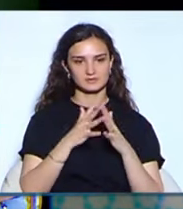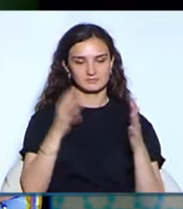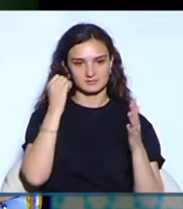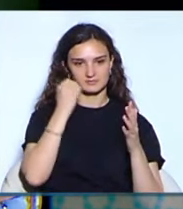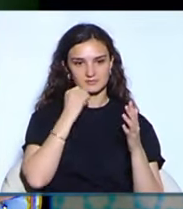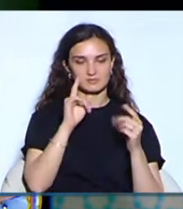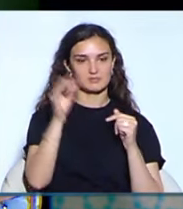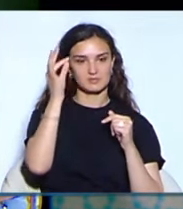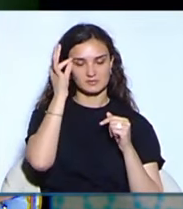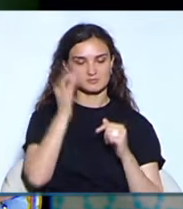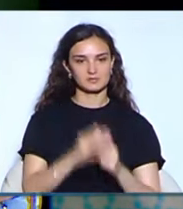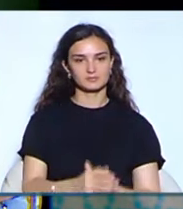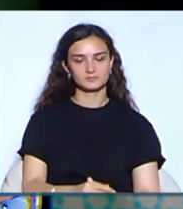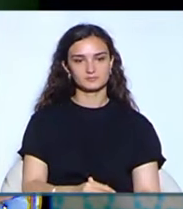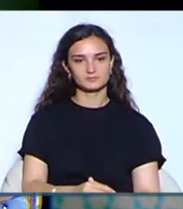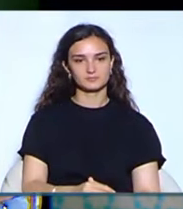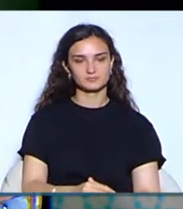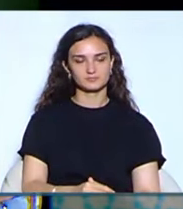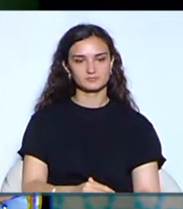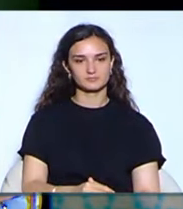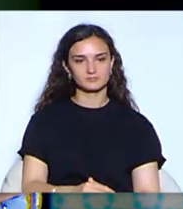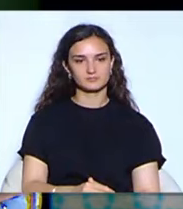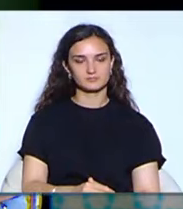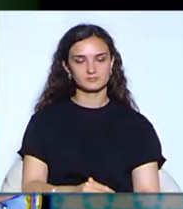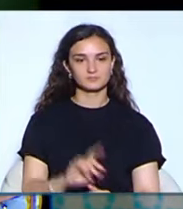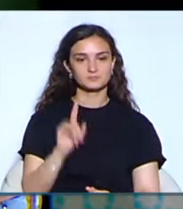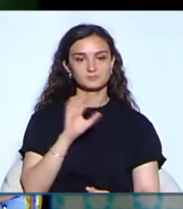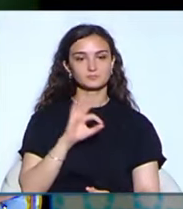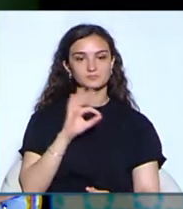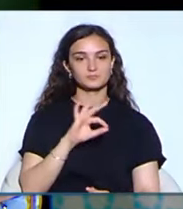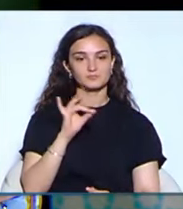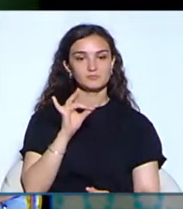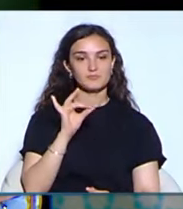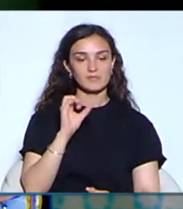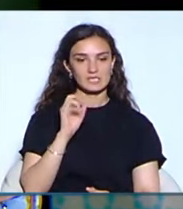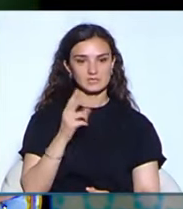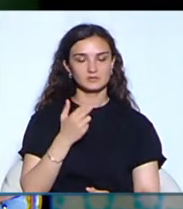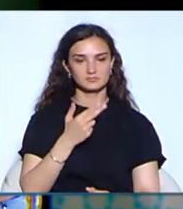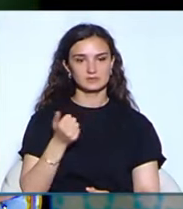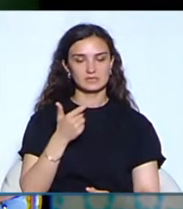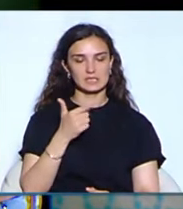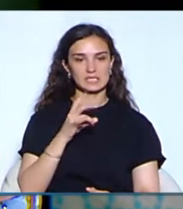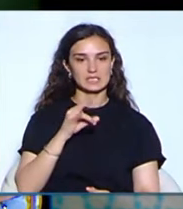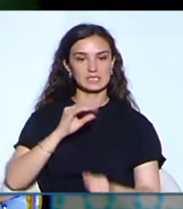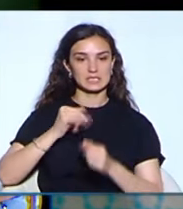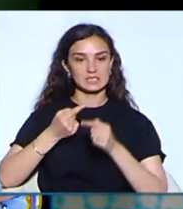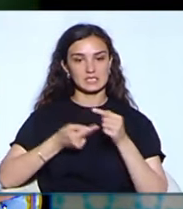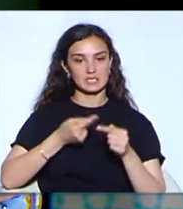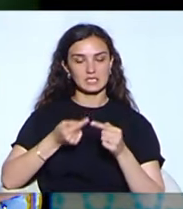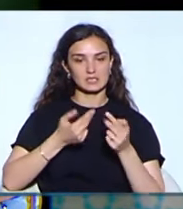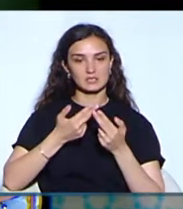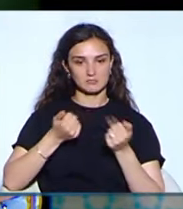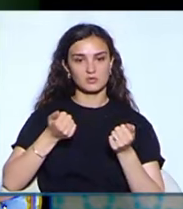რომ გამახსენეთ. დიდი მადლობა. რაც შეეხება რისკ ფაქტორებს, ხომ რა თქმა უნდა, გენეტიკური დატვირთვა, ასე